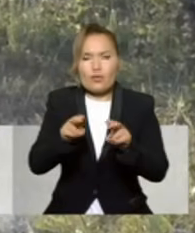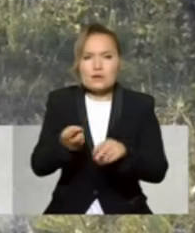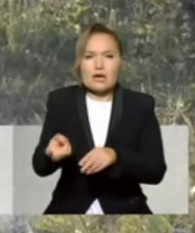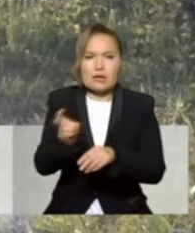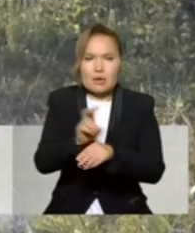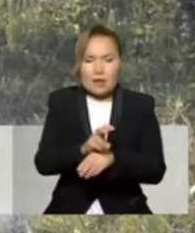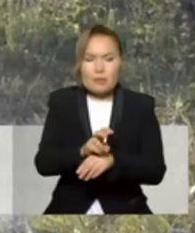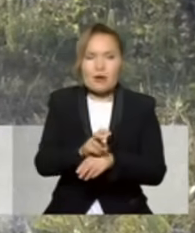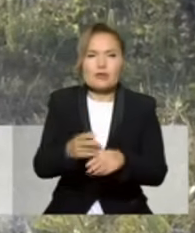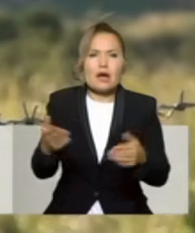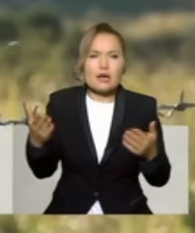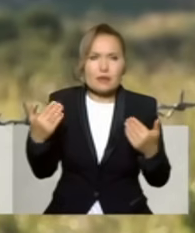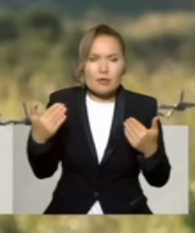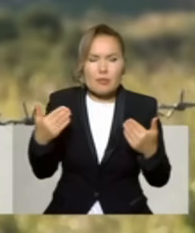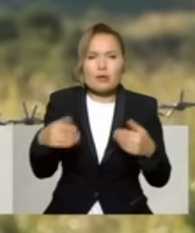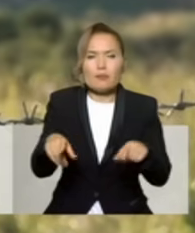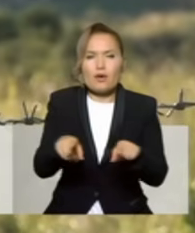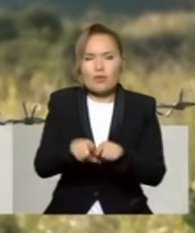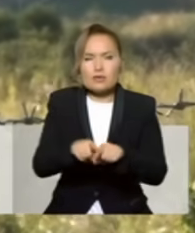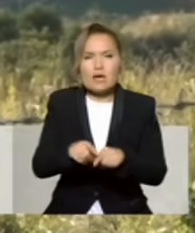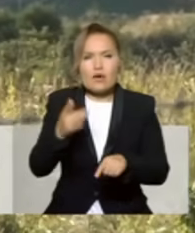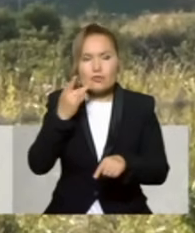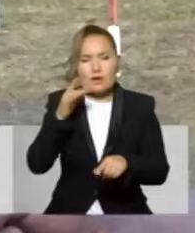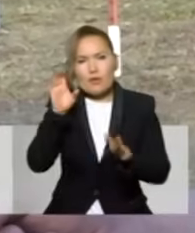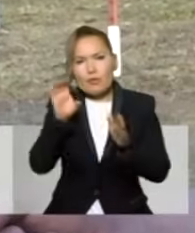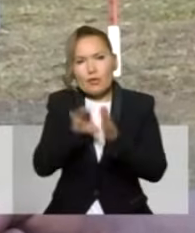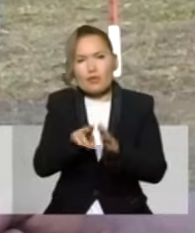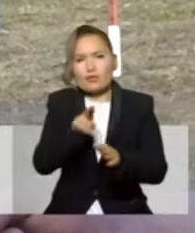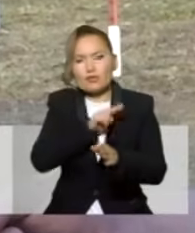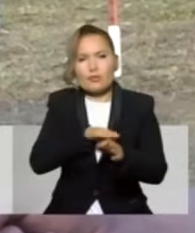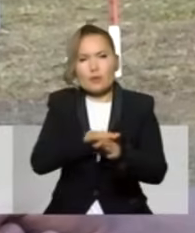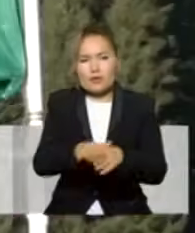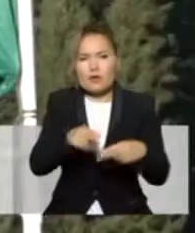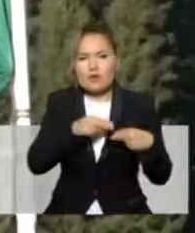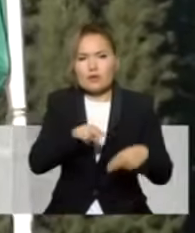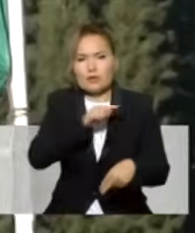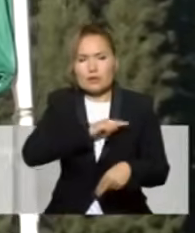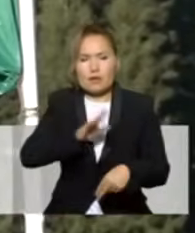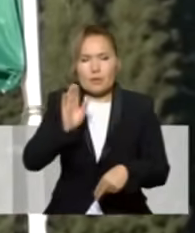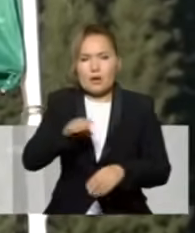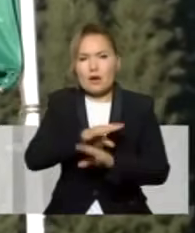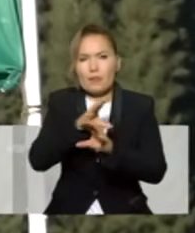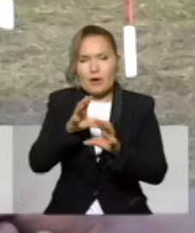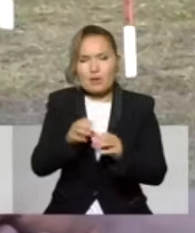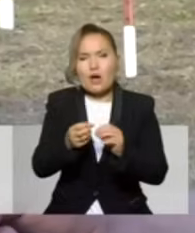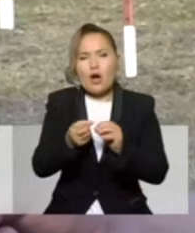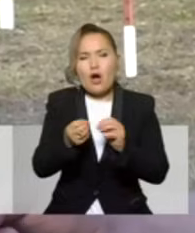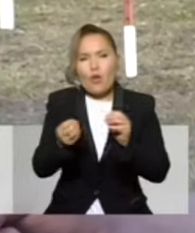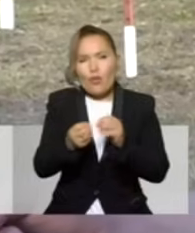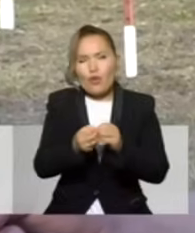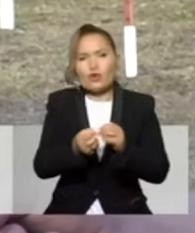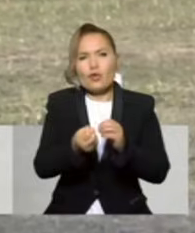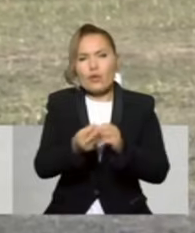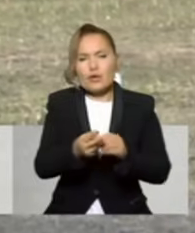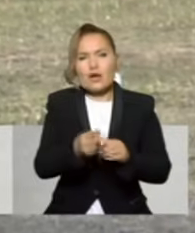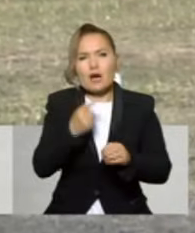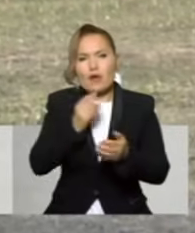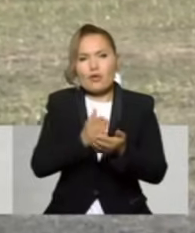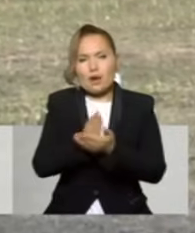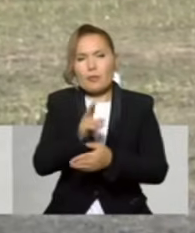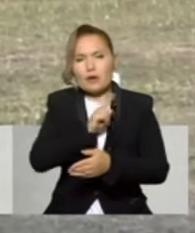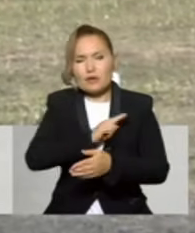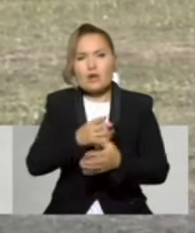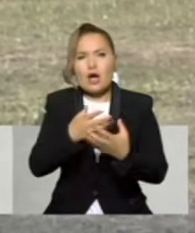демалып, мақсаттарды өзіне қойған бұйрықтарды жақсы орындау үшін осы орнатылып отыр. 10-нан 12 адамға дейін жібере аламыз бұл жерге.